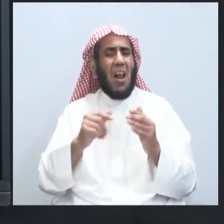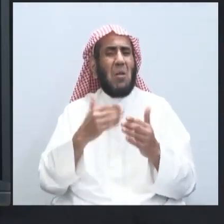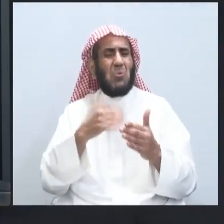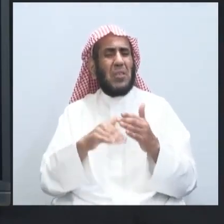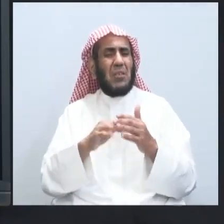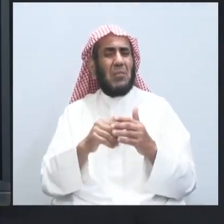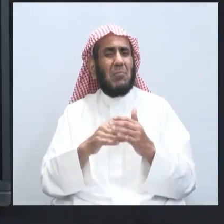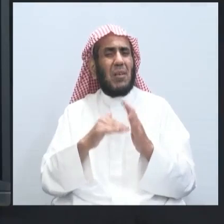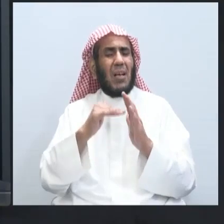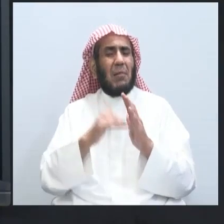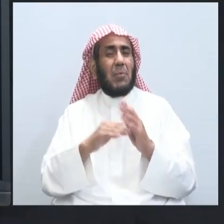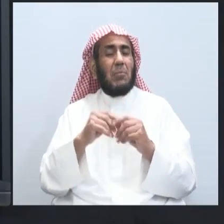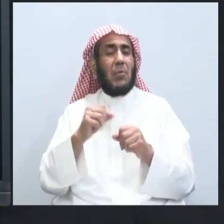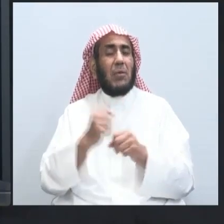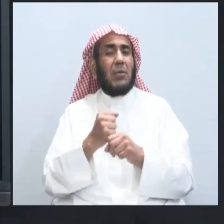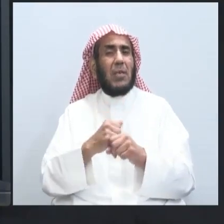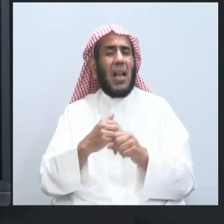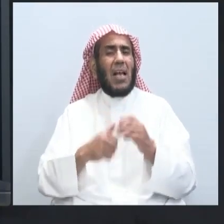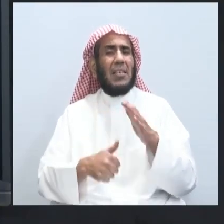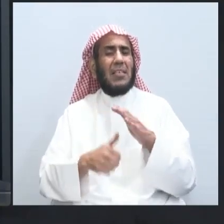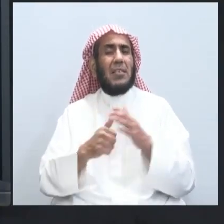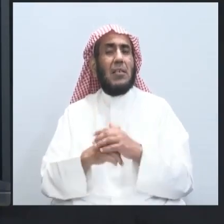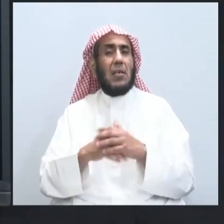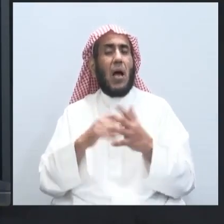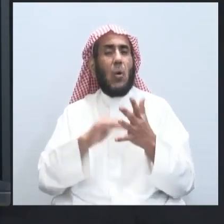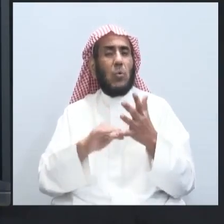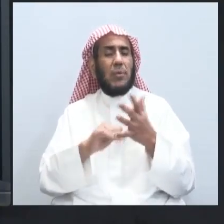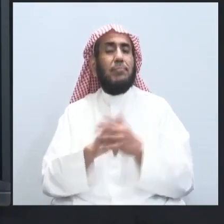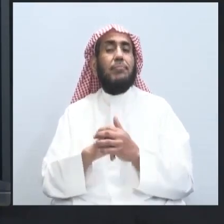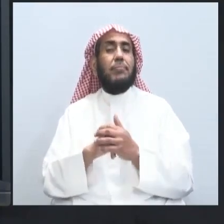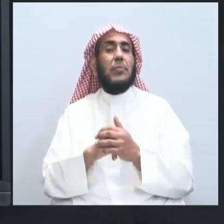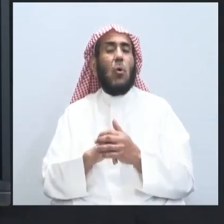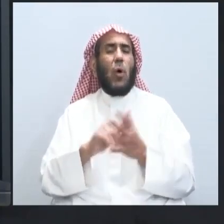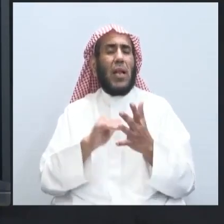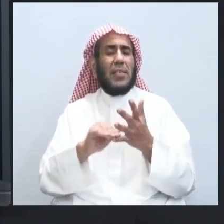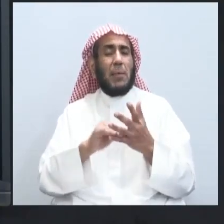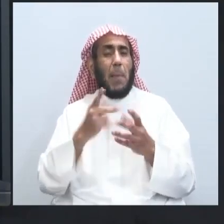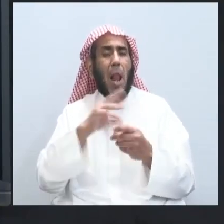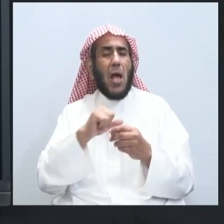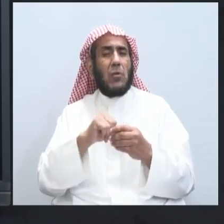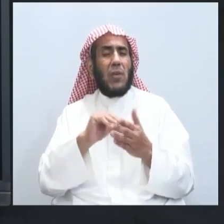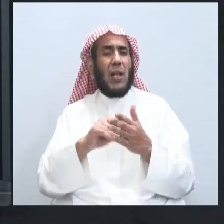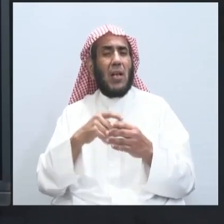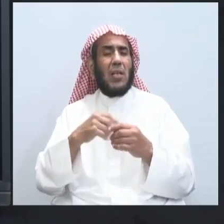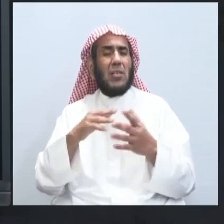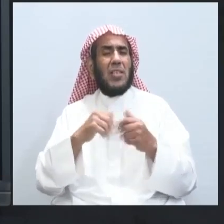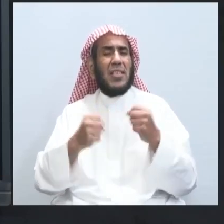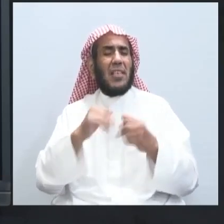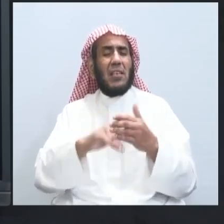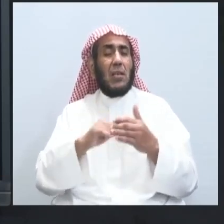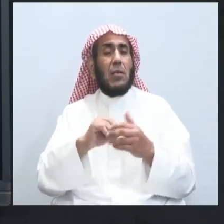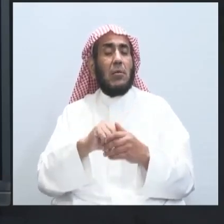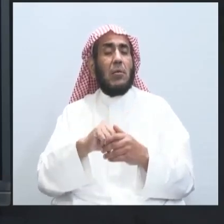وهنالك فئه تكون ما تسمى بال الاساسيه او ما تسمى بستاند وهي الاساسي بمعنى لا يوجد فيها العديد من المواصفات